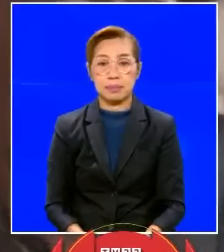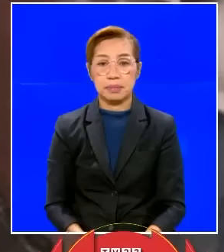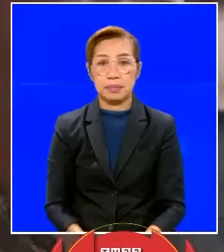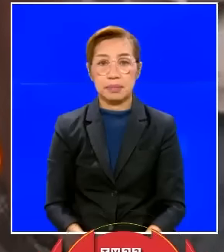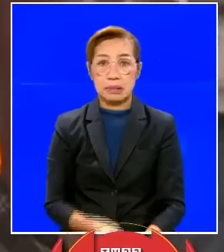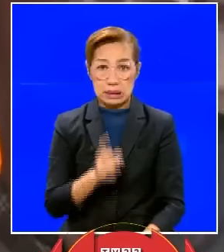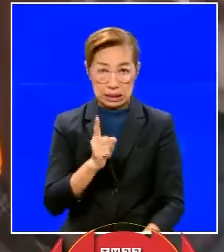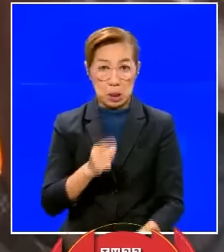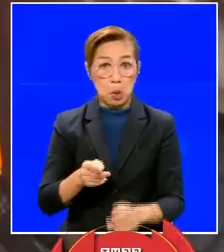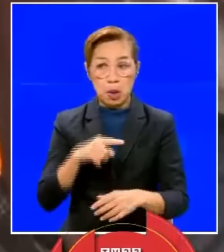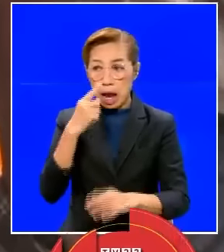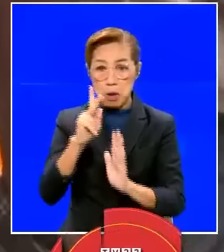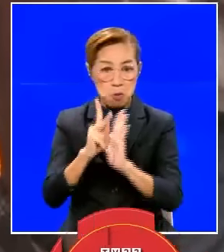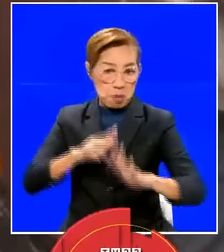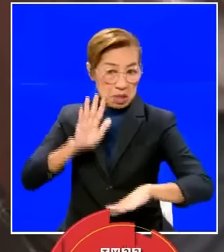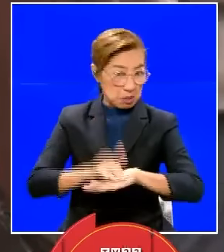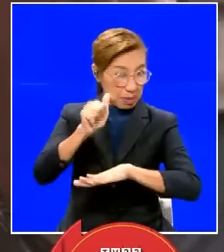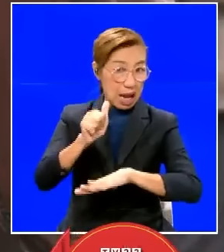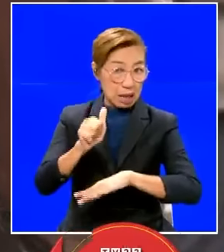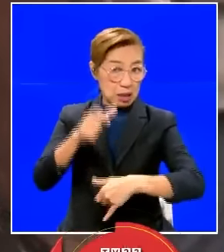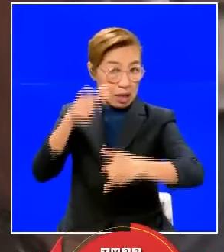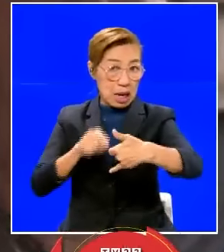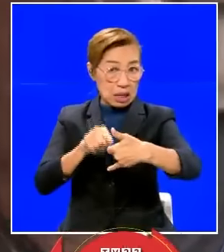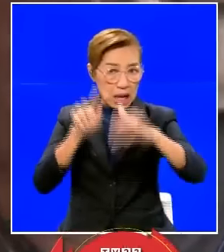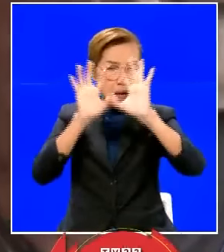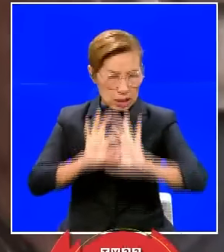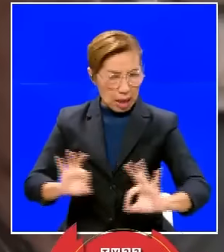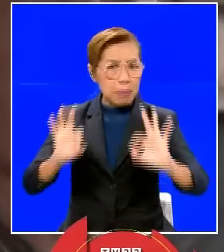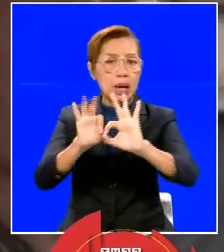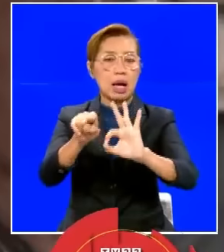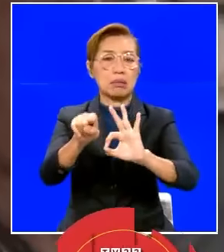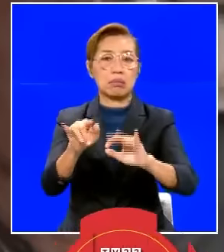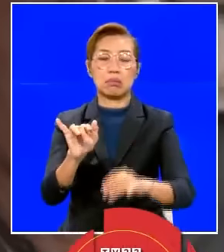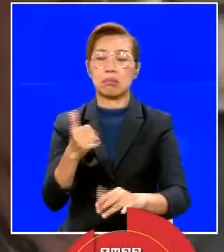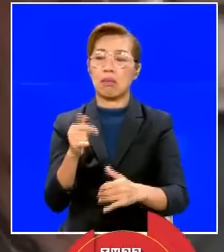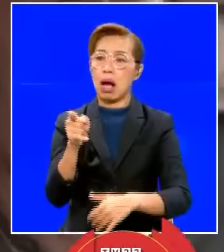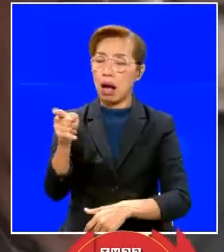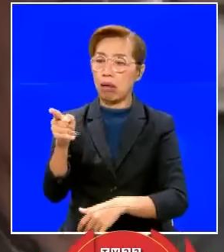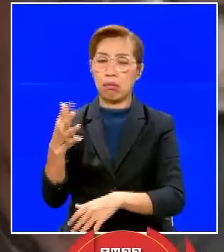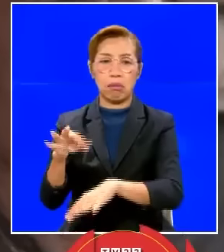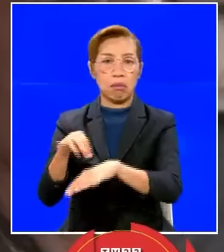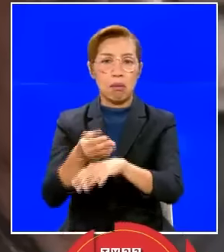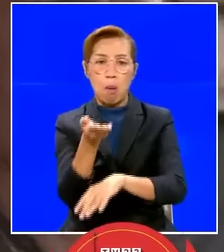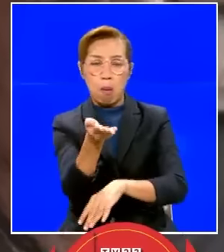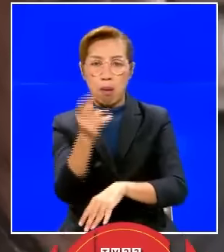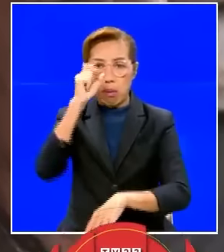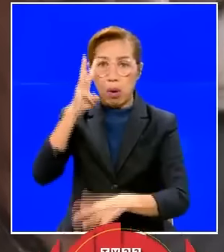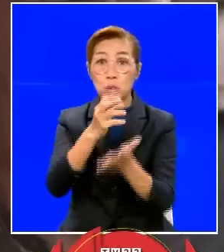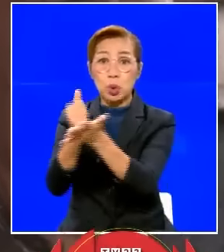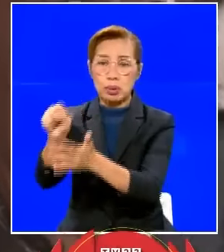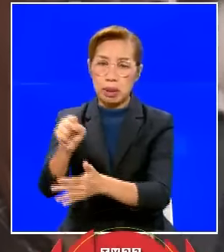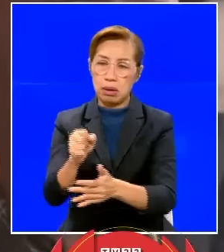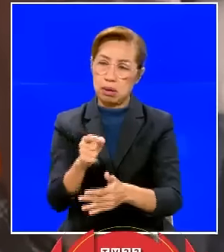มือกฎหมายเนี่ยมันเป็นเรื่องสำคัญอยู่แล้วเป็นเรื่องใหญ่แล้วมันก็จะอาจจะเกิดคำถามว่าแล้วที่ผ่านมาเนี่ยมันปัญห